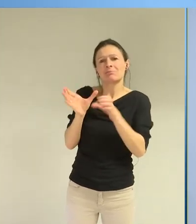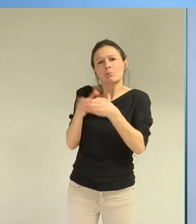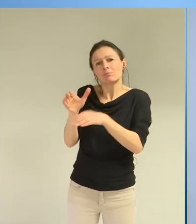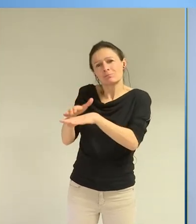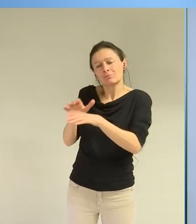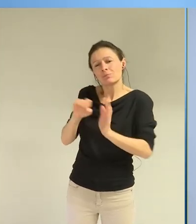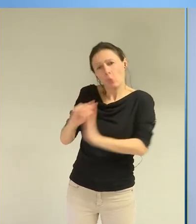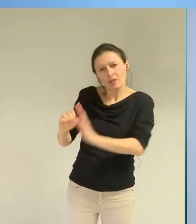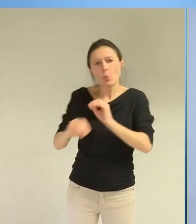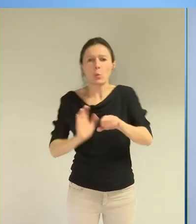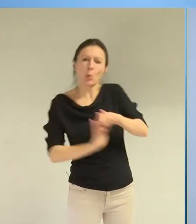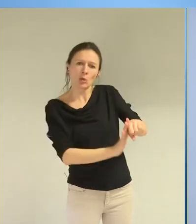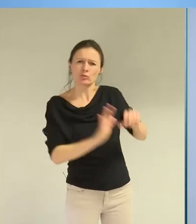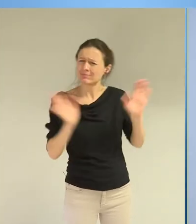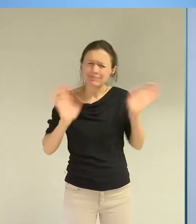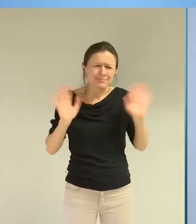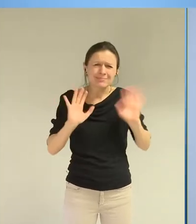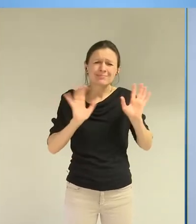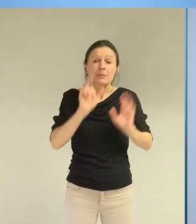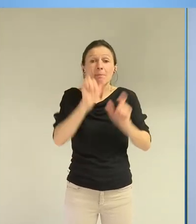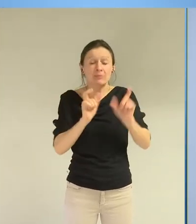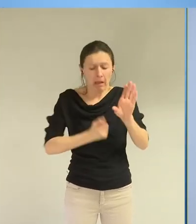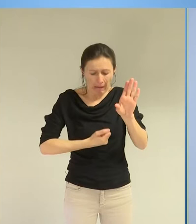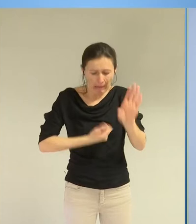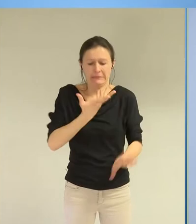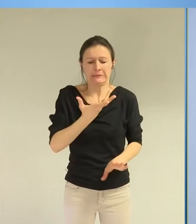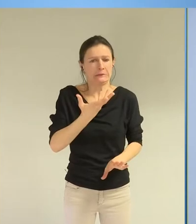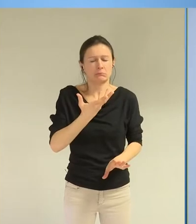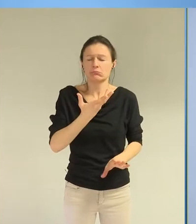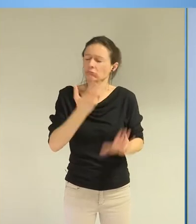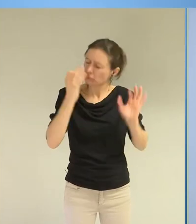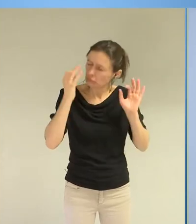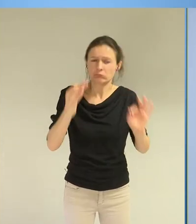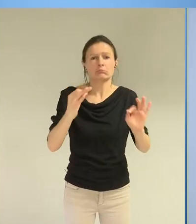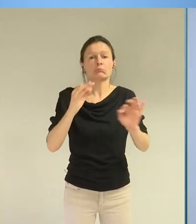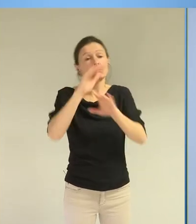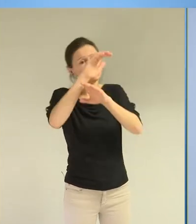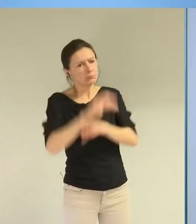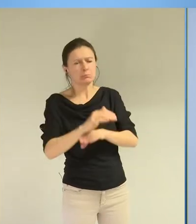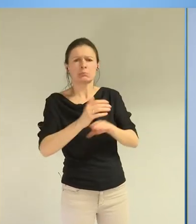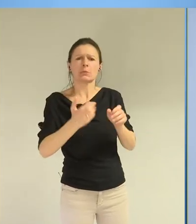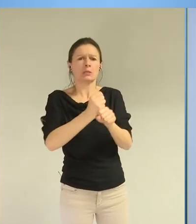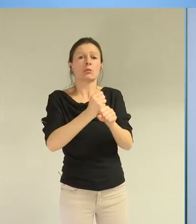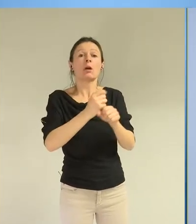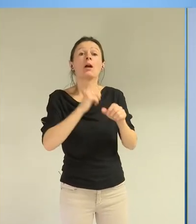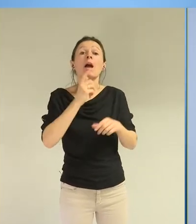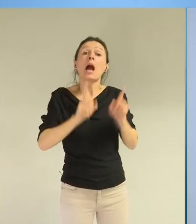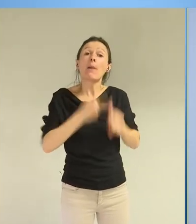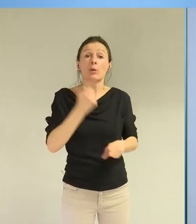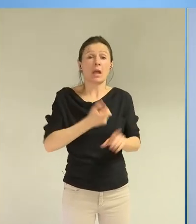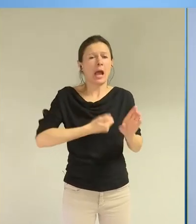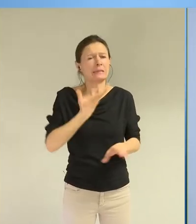des artistes protégé par la liberté d'expression et de création dans les limites posées par la loi